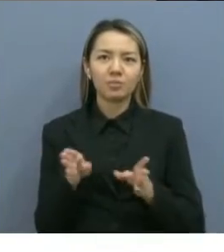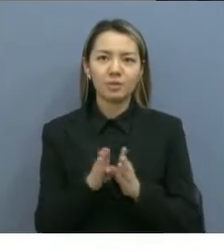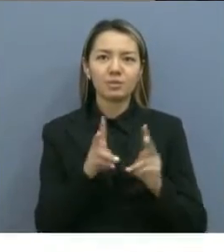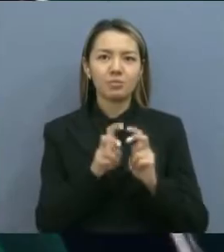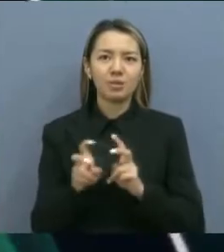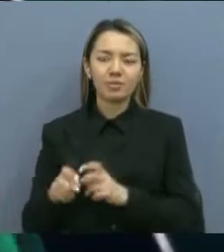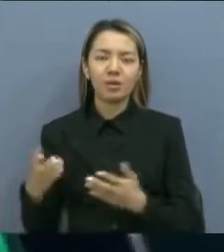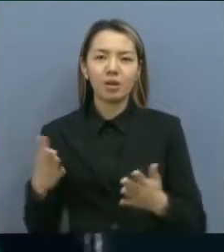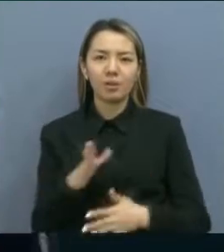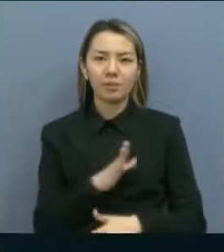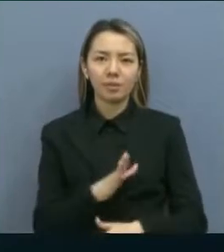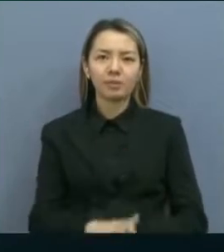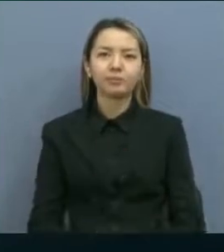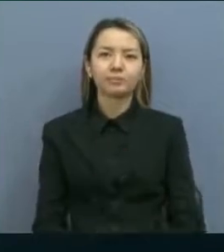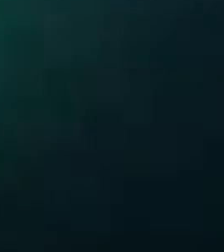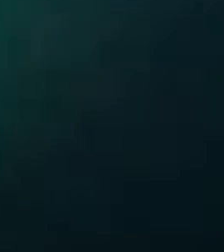шығып көрдім.